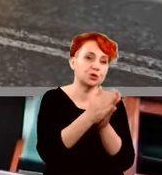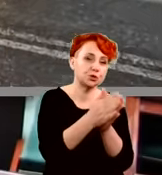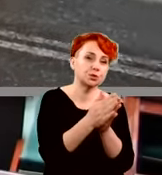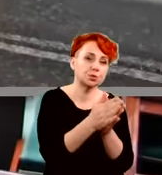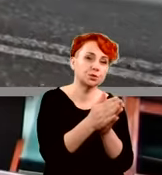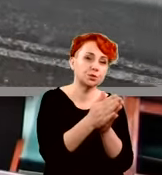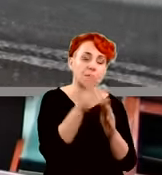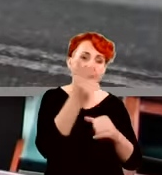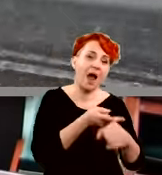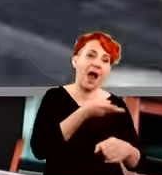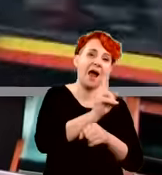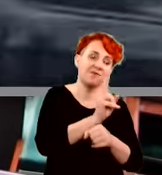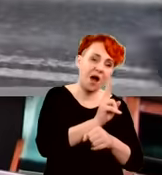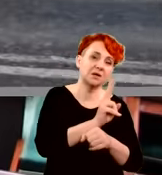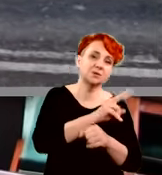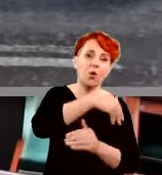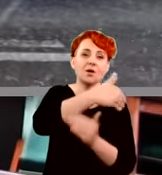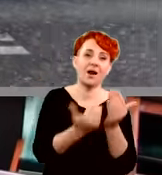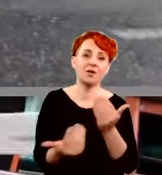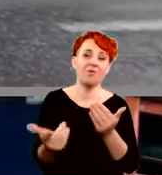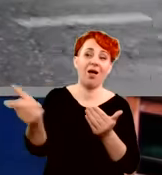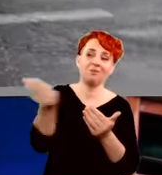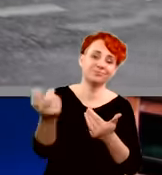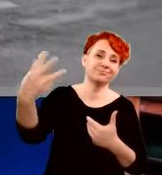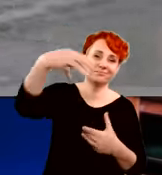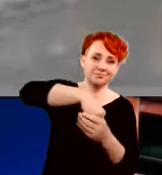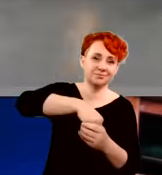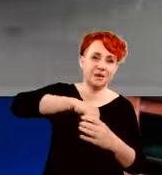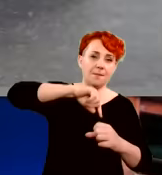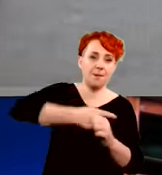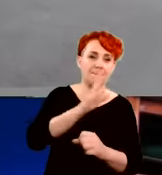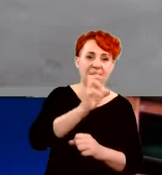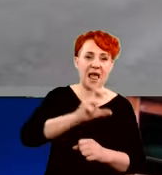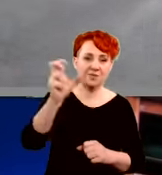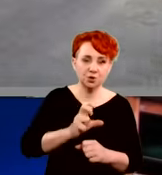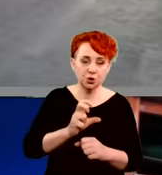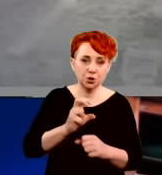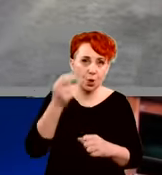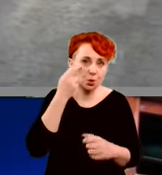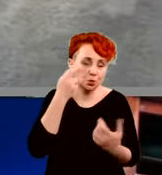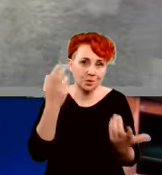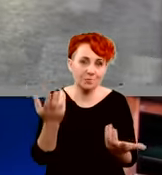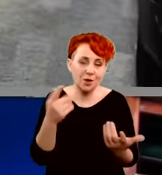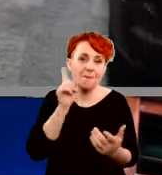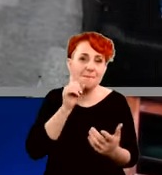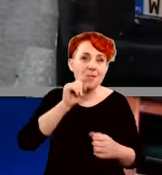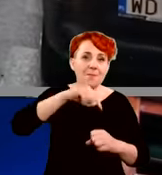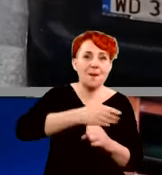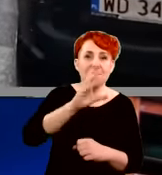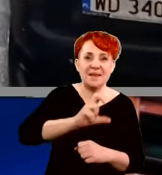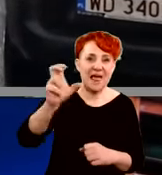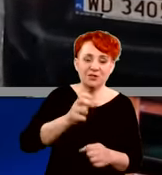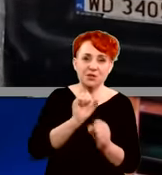żeby awansował do prokuratury krajowej pana prokuratora Bilewicza. Więc rozumiem, że tym bardziej pan prokurator Bilewicz nie jest